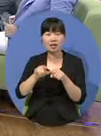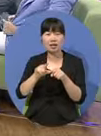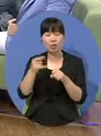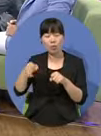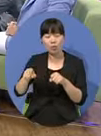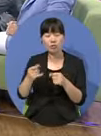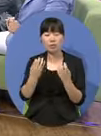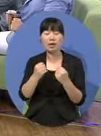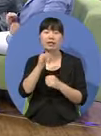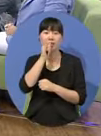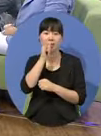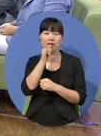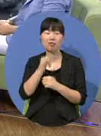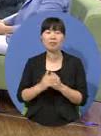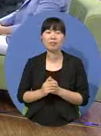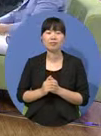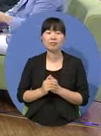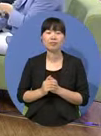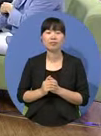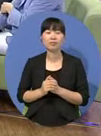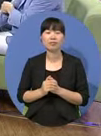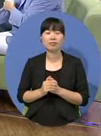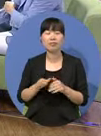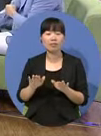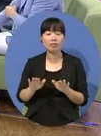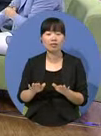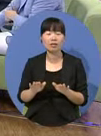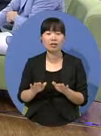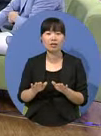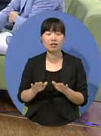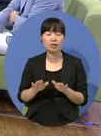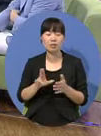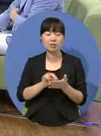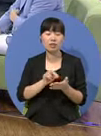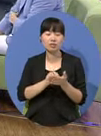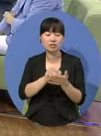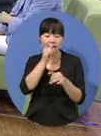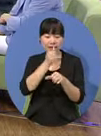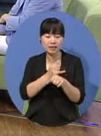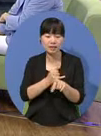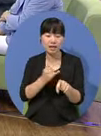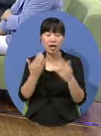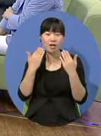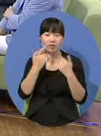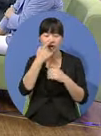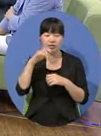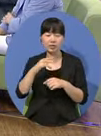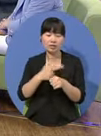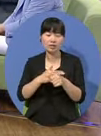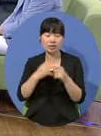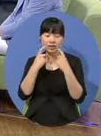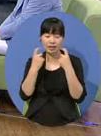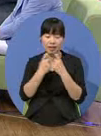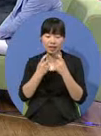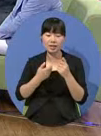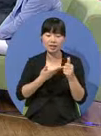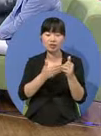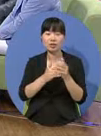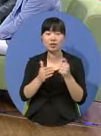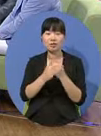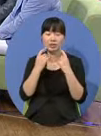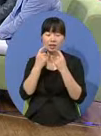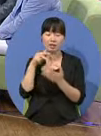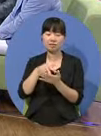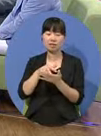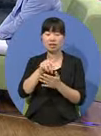정말 많거든요. 그래요. 이게 이 출제하는 그 뭐 학교 학원 선생님들 개인이 내시다 보니까 주관적인 게